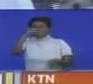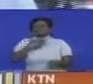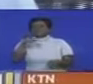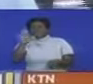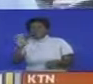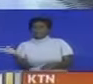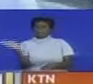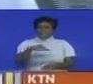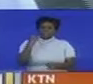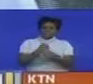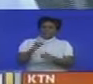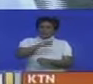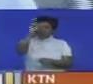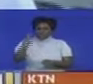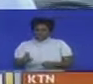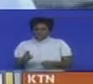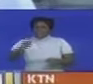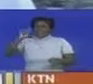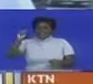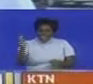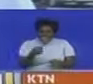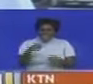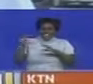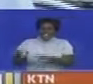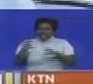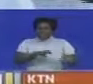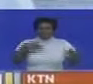kazini, swali ibuka ni je, Wakenya wataumia hadi